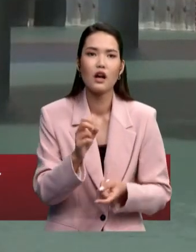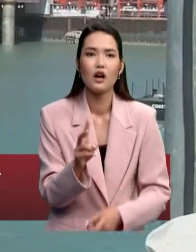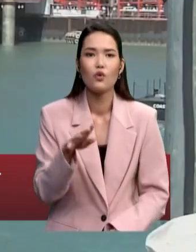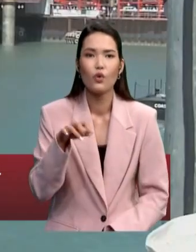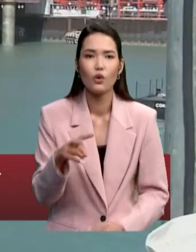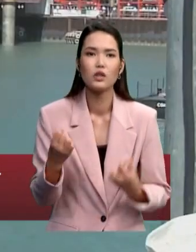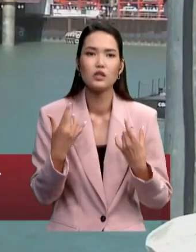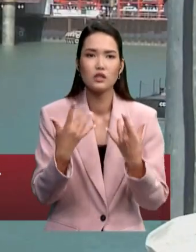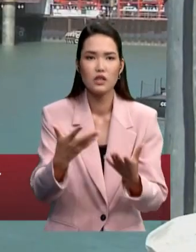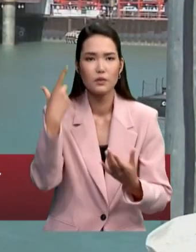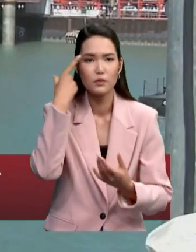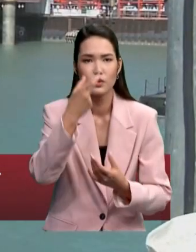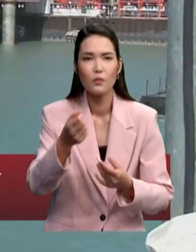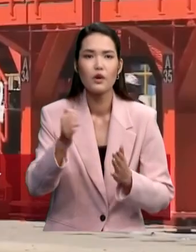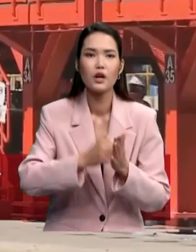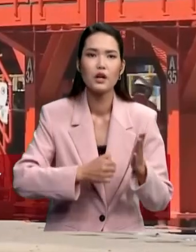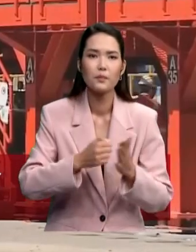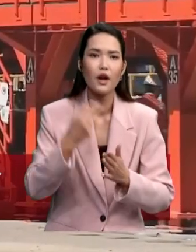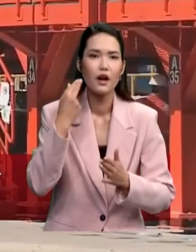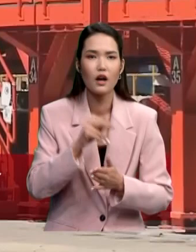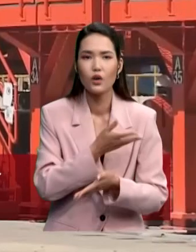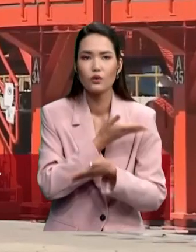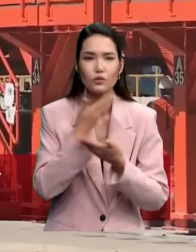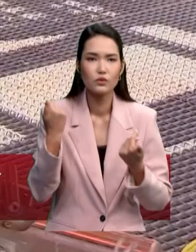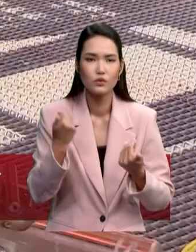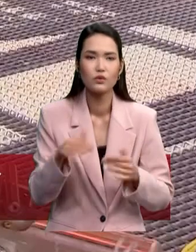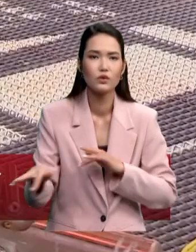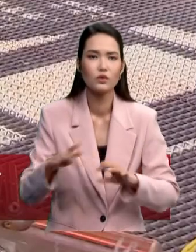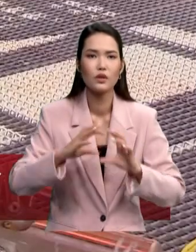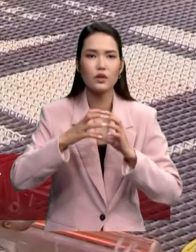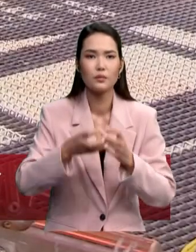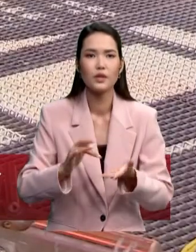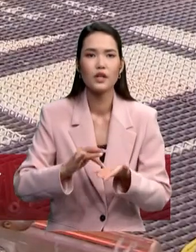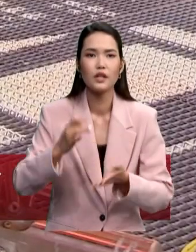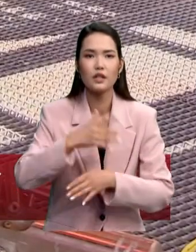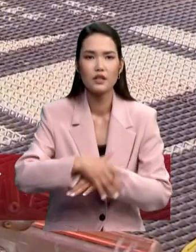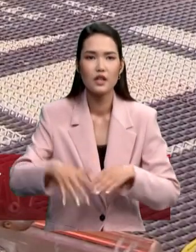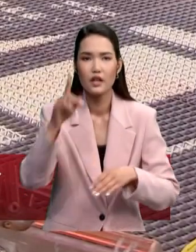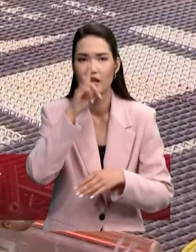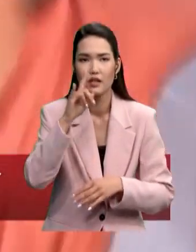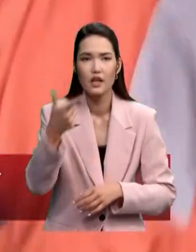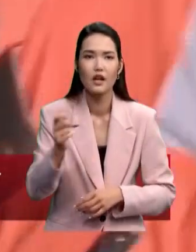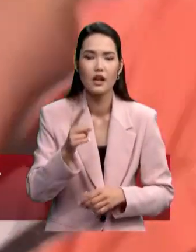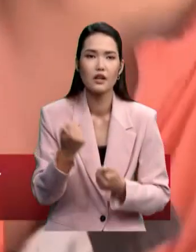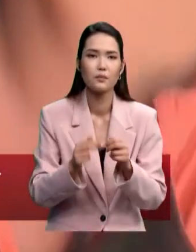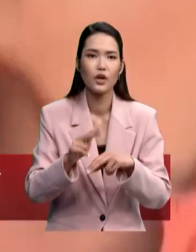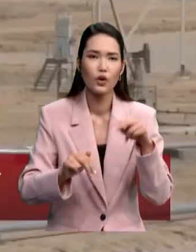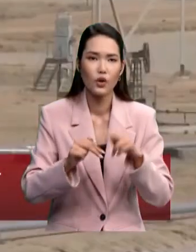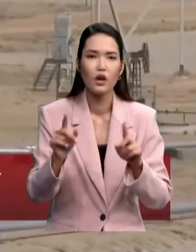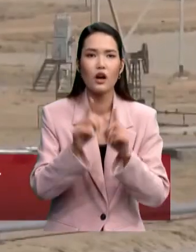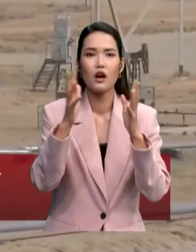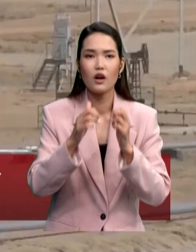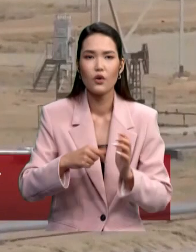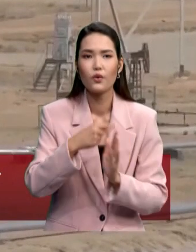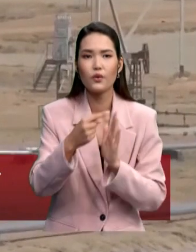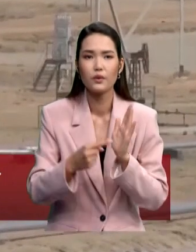АКЖОЛ требуют сообщить о причинах неэффективной деятельности Международного центра нефтегазового машиностроения, а также рассмотреть